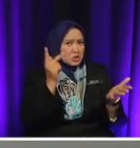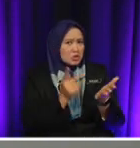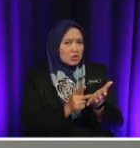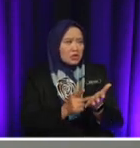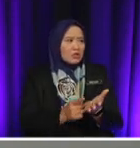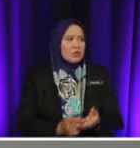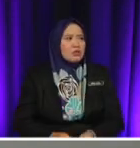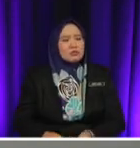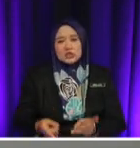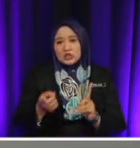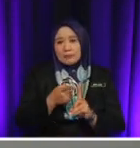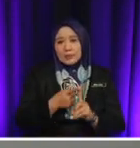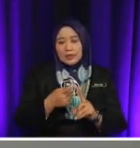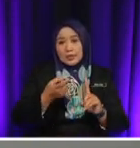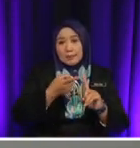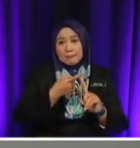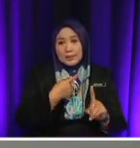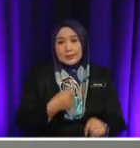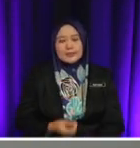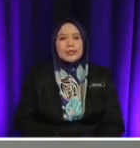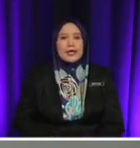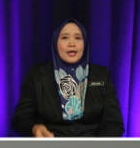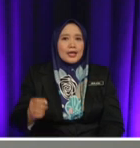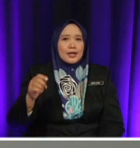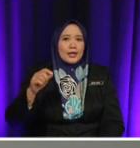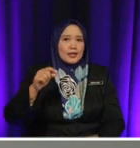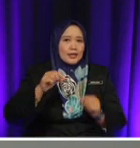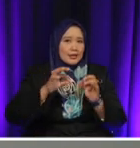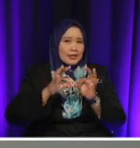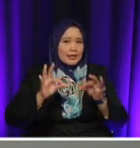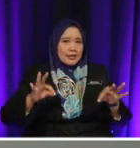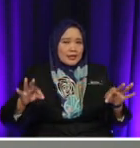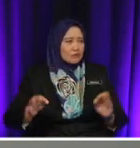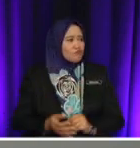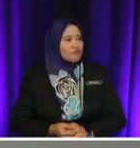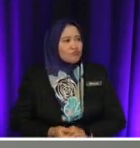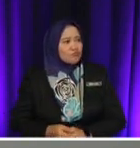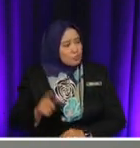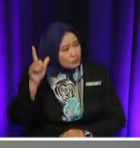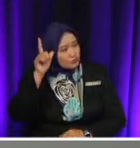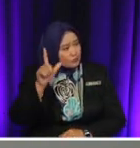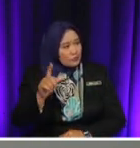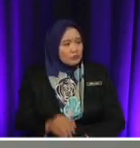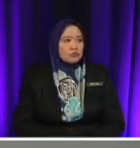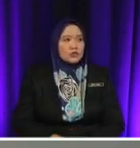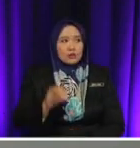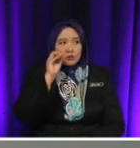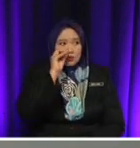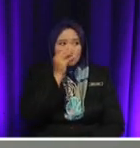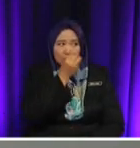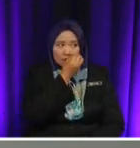contoh ayatnya iaitu kita tengok di sini orkid memerlukan kehadiran fosforus untuk pertumbuhan